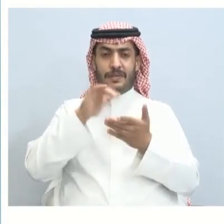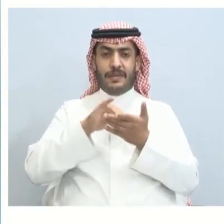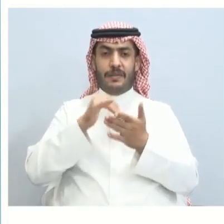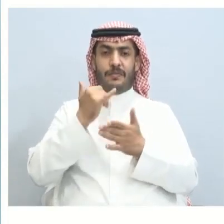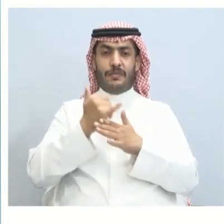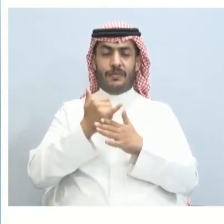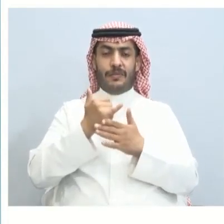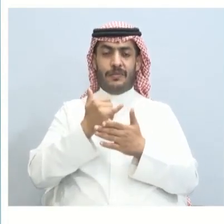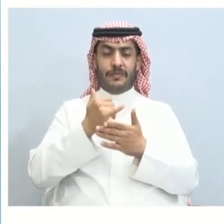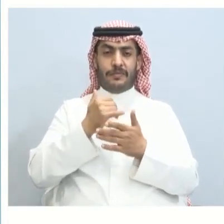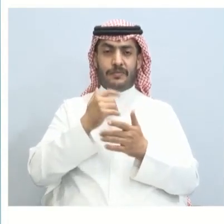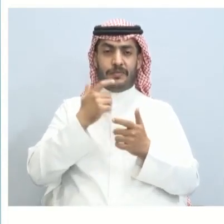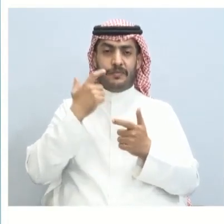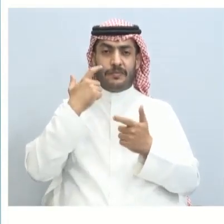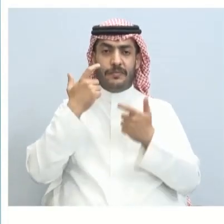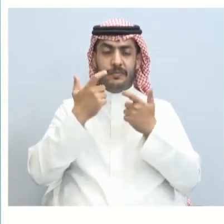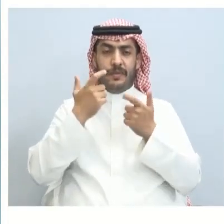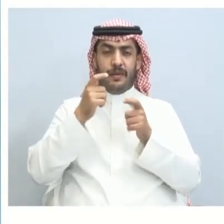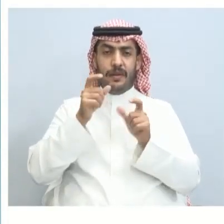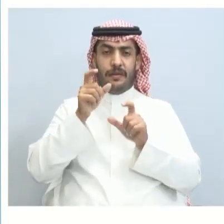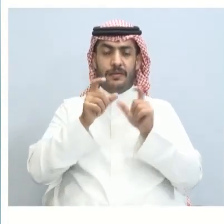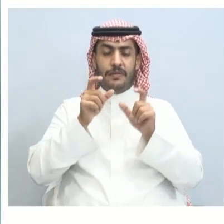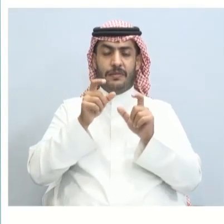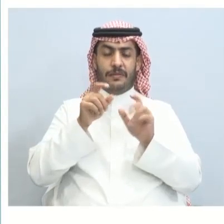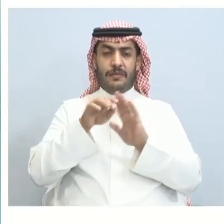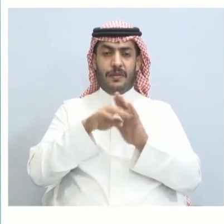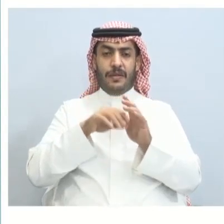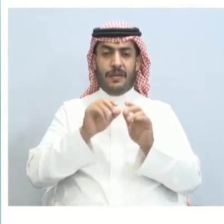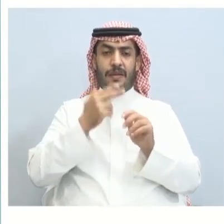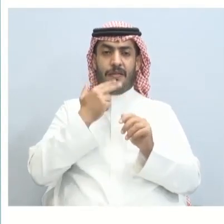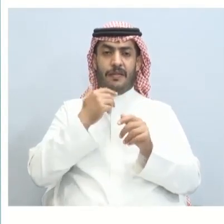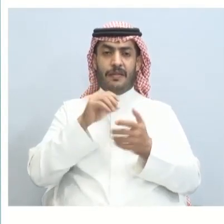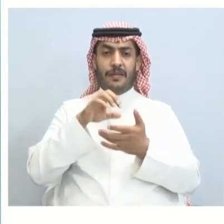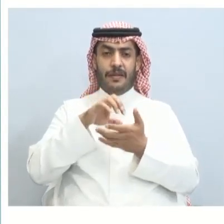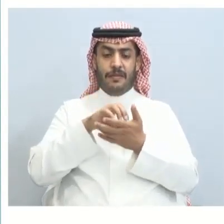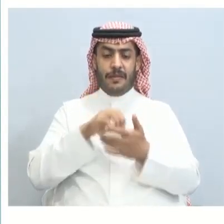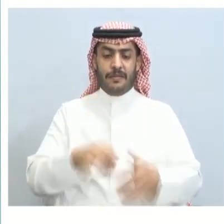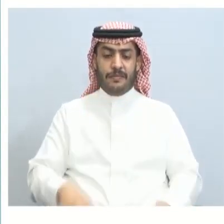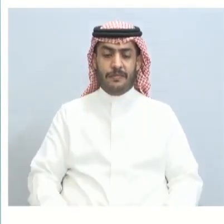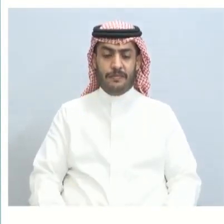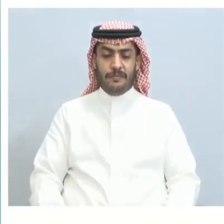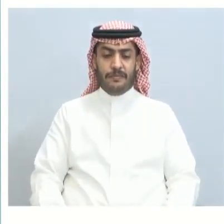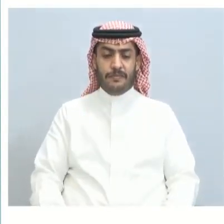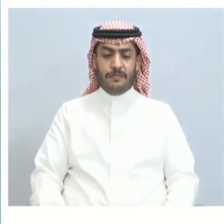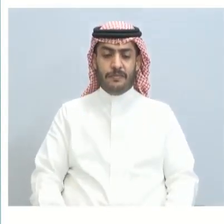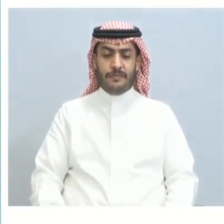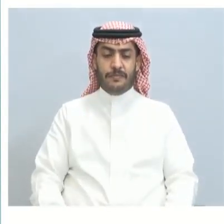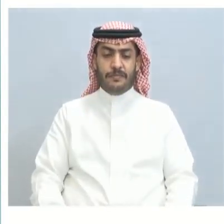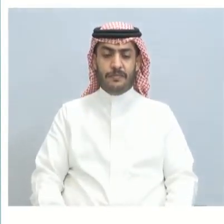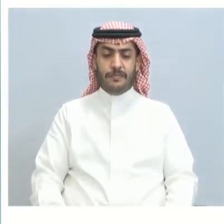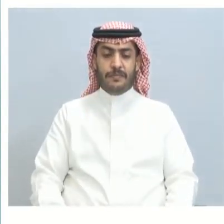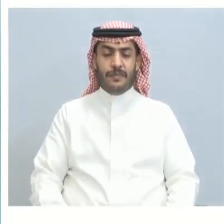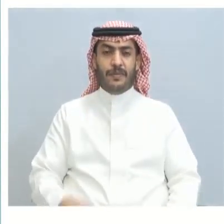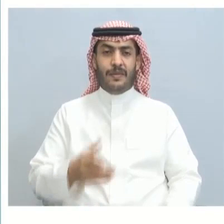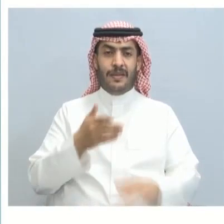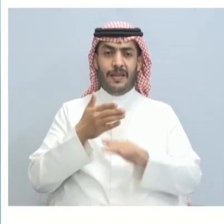يتاكد من النظافه مع الاشخاص المسؤولين عن نظافه القاعات ايضا قبل